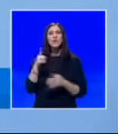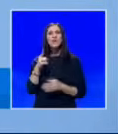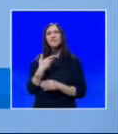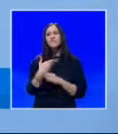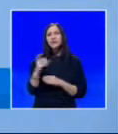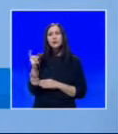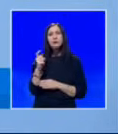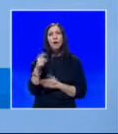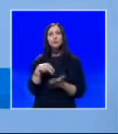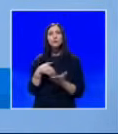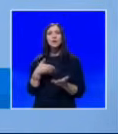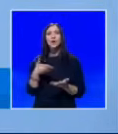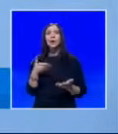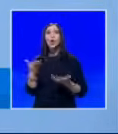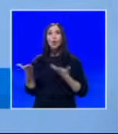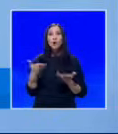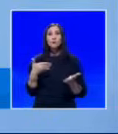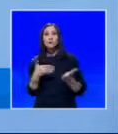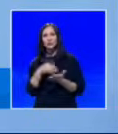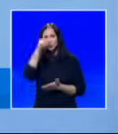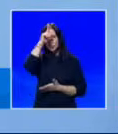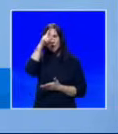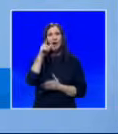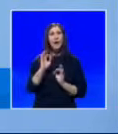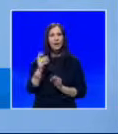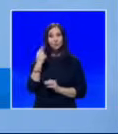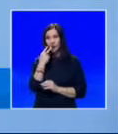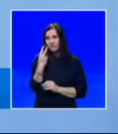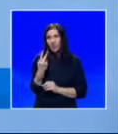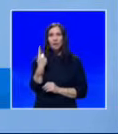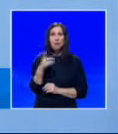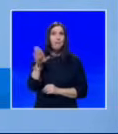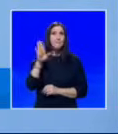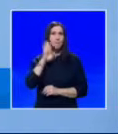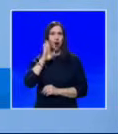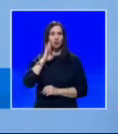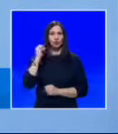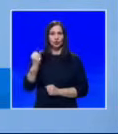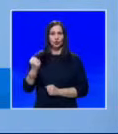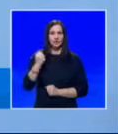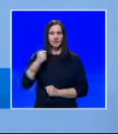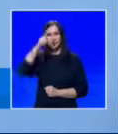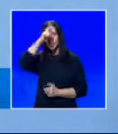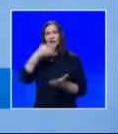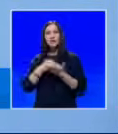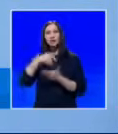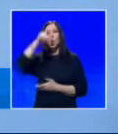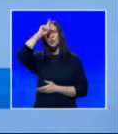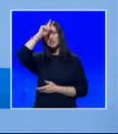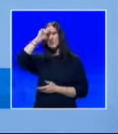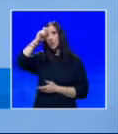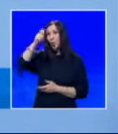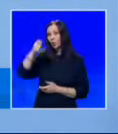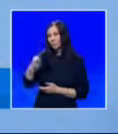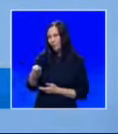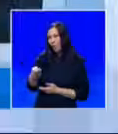слаба позиция, когато си срещу жени, разбирате ли? Просто това е, реално ние видяхме вчера едни мъжествени жени срещу едни женствени господа,